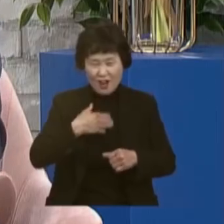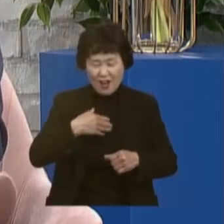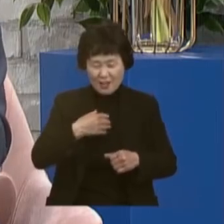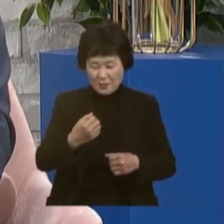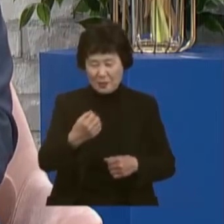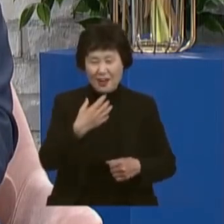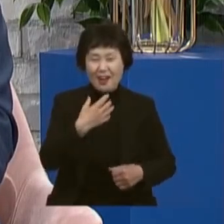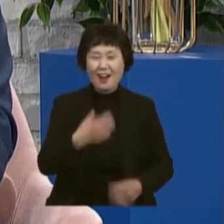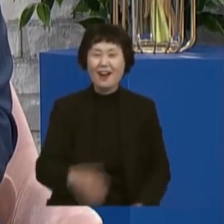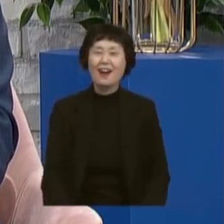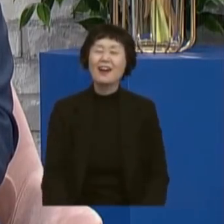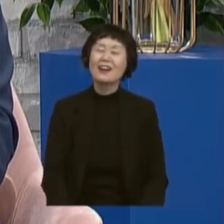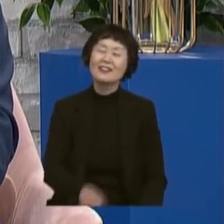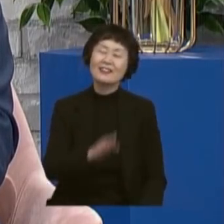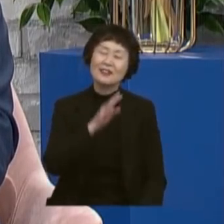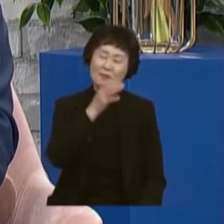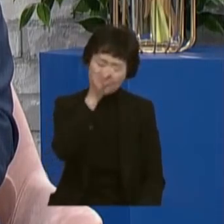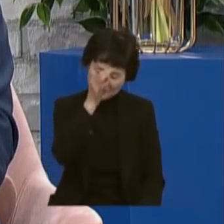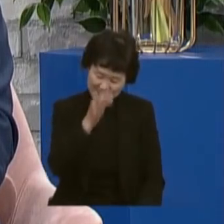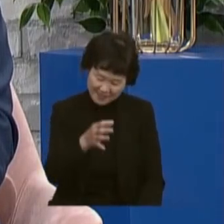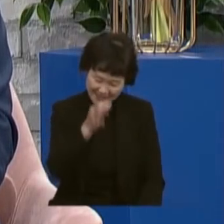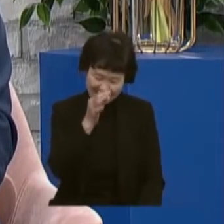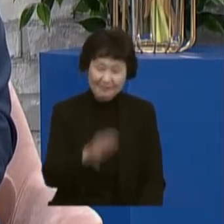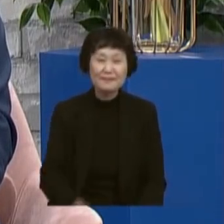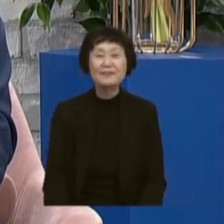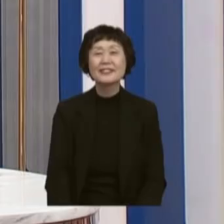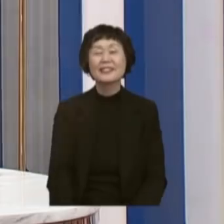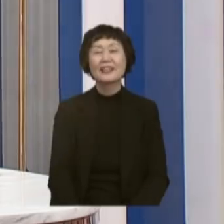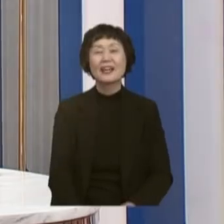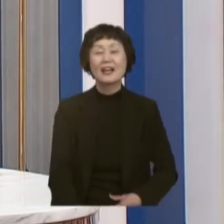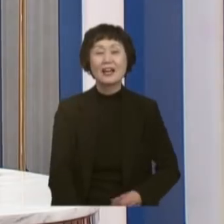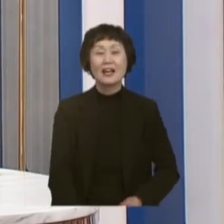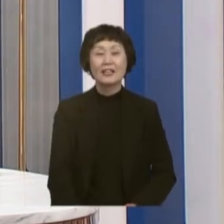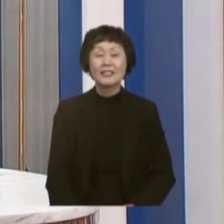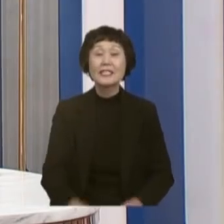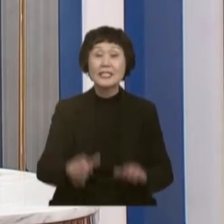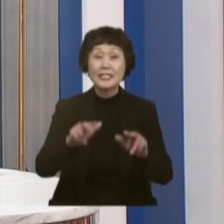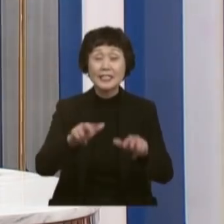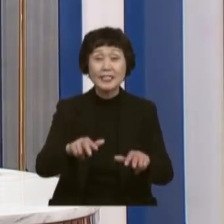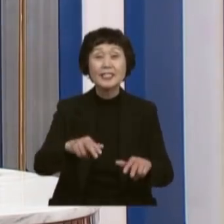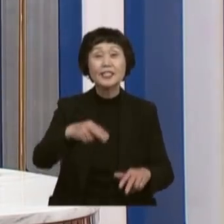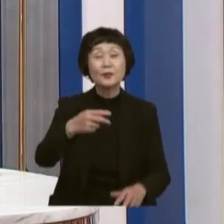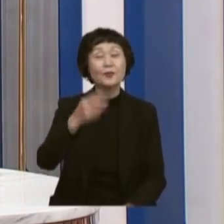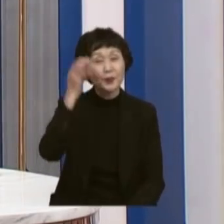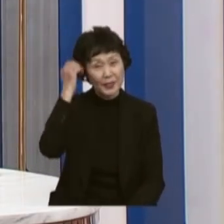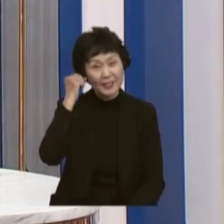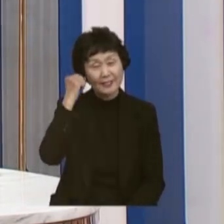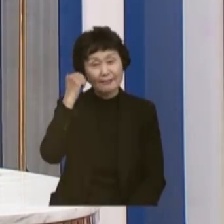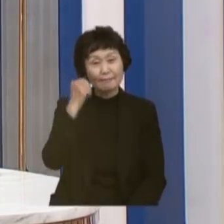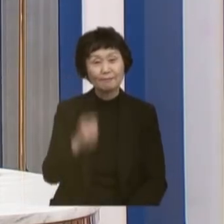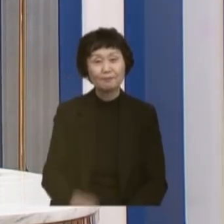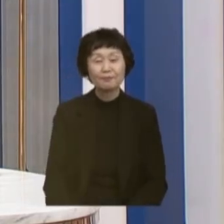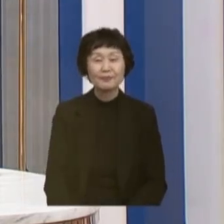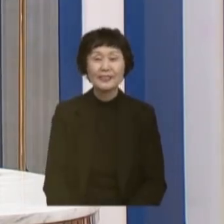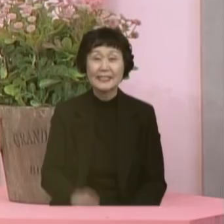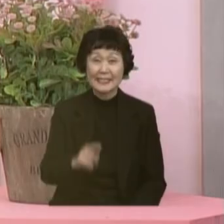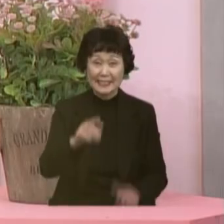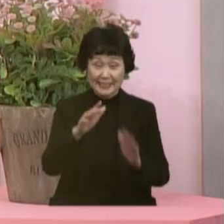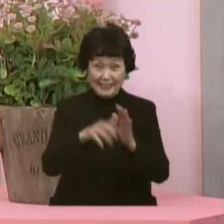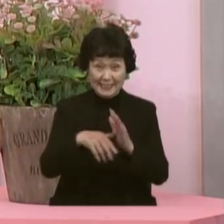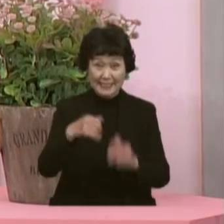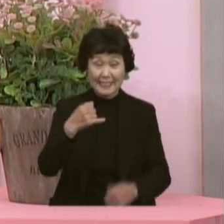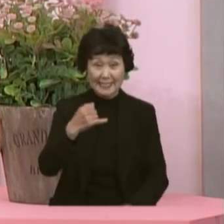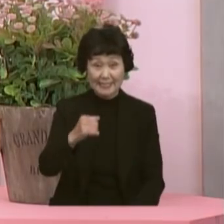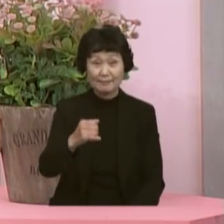내가 정말 미안하기도 한데 무서워 죽는 줄 알았어. 근데 지금도 기억나요. 그날 그 아이가 저한테